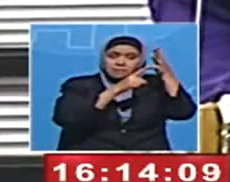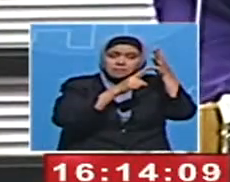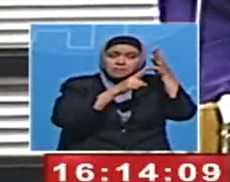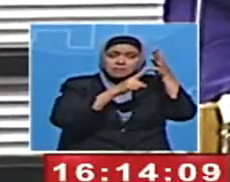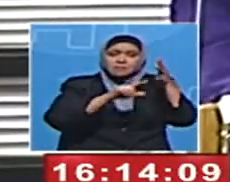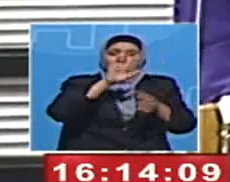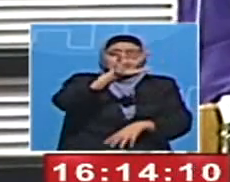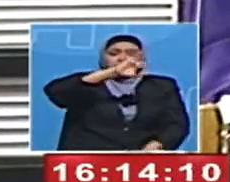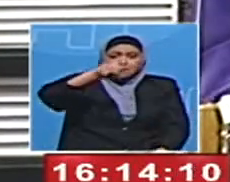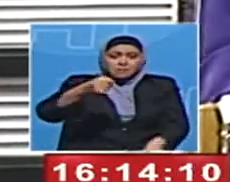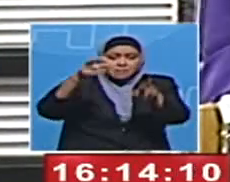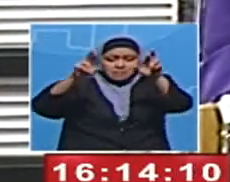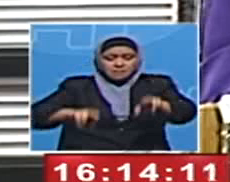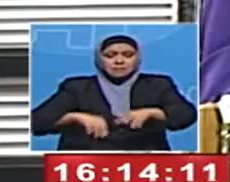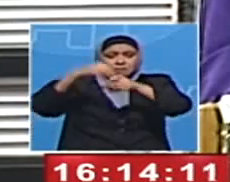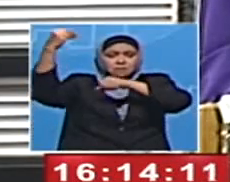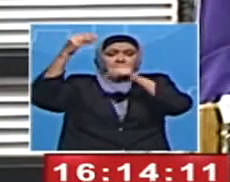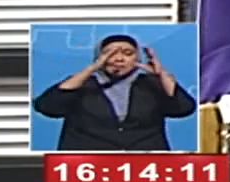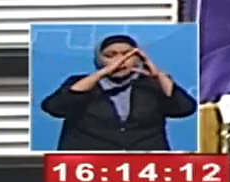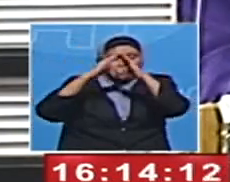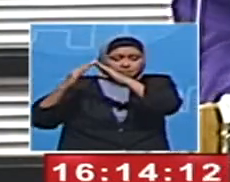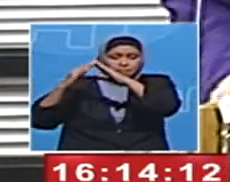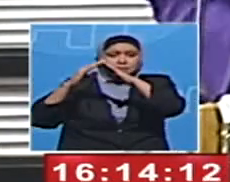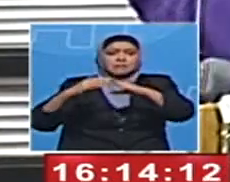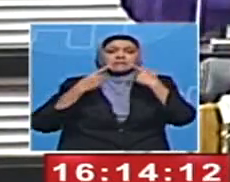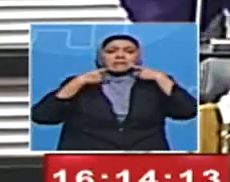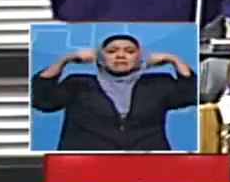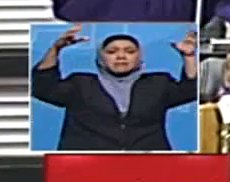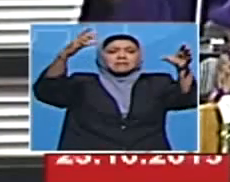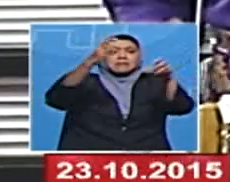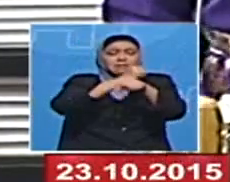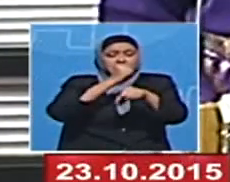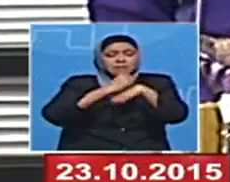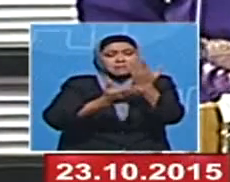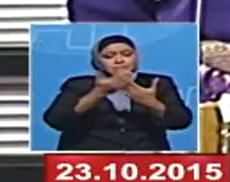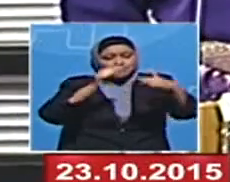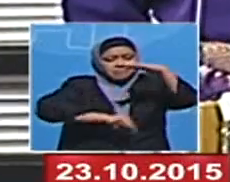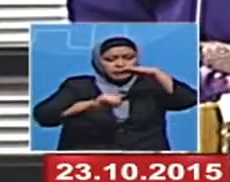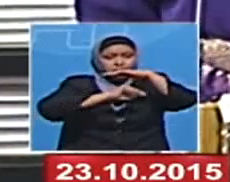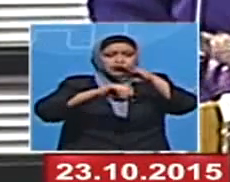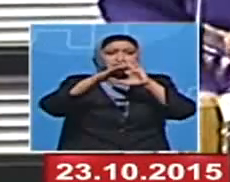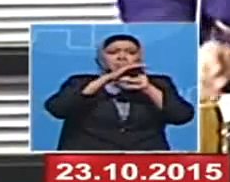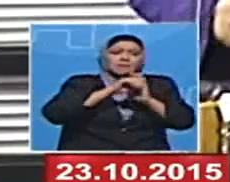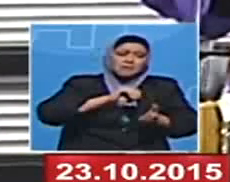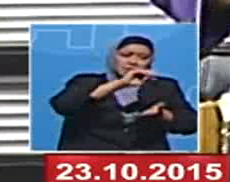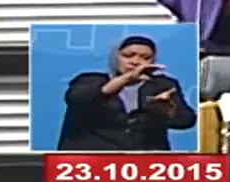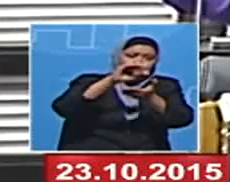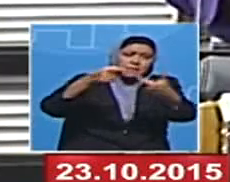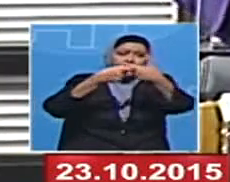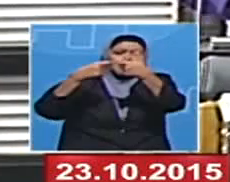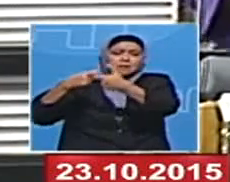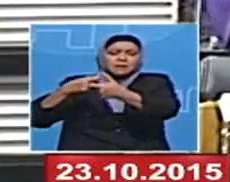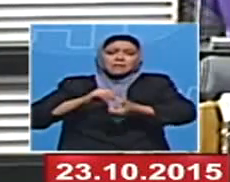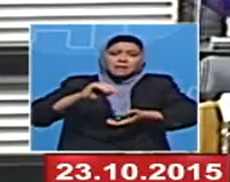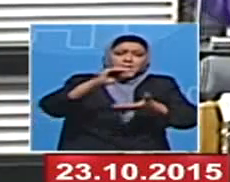rakyat di kawasan luar Bandar telah berjaya mendapat manfaat kemudahan asas seperti bekalan elektrik dan air bersih akhir sekali